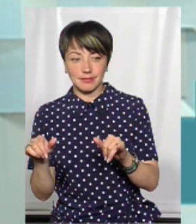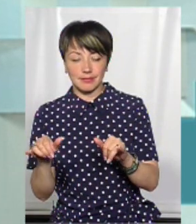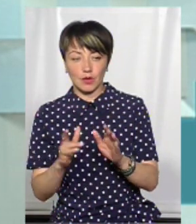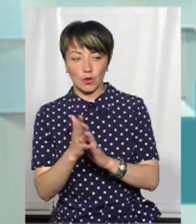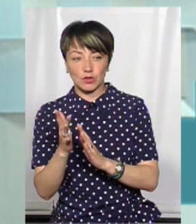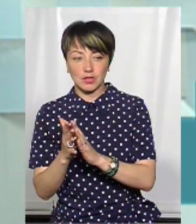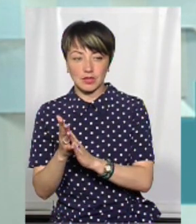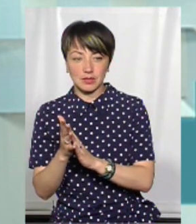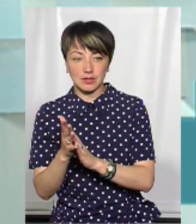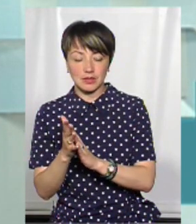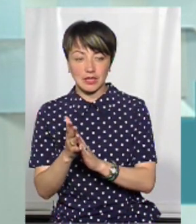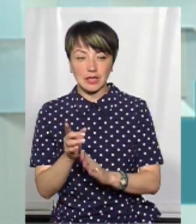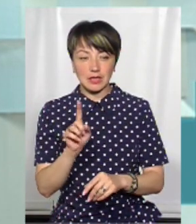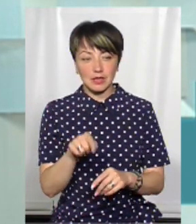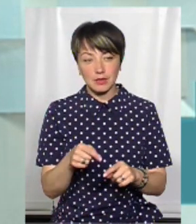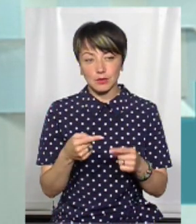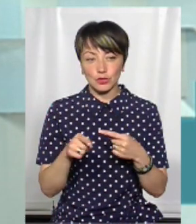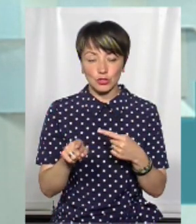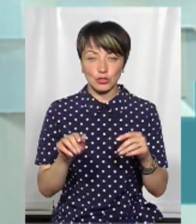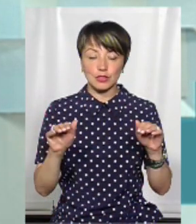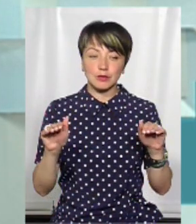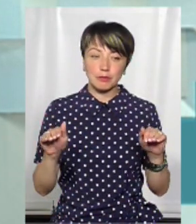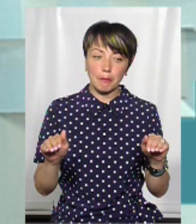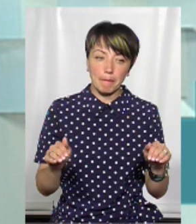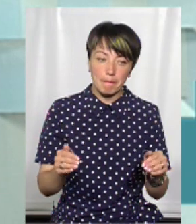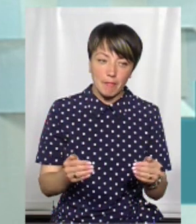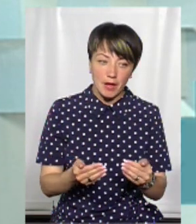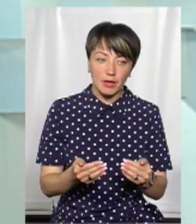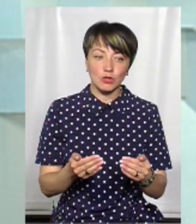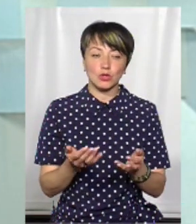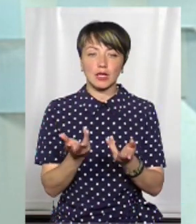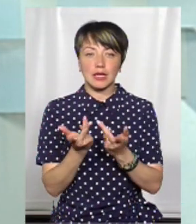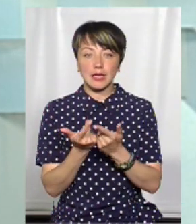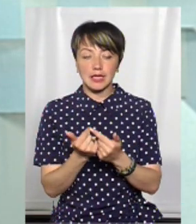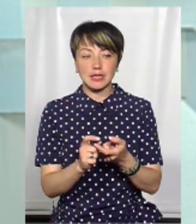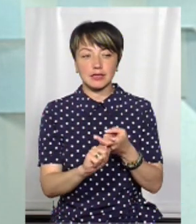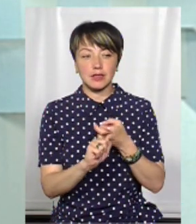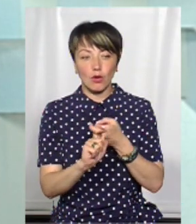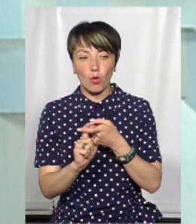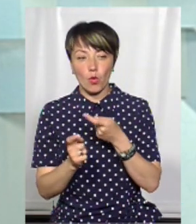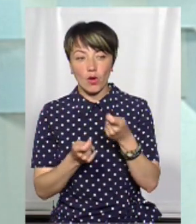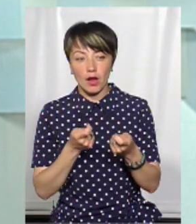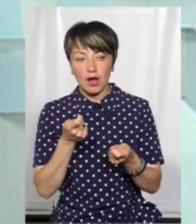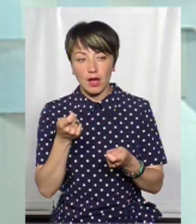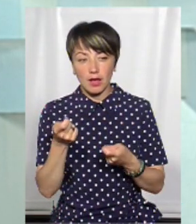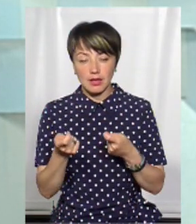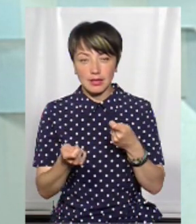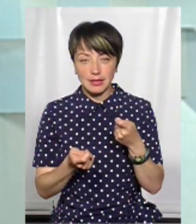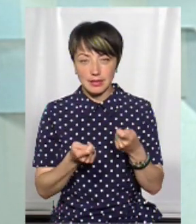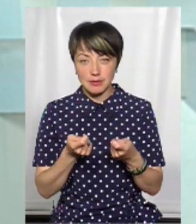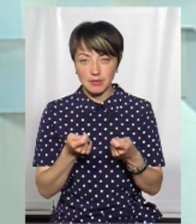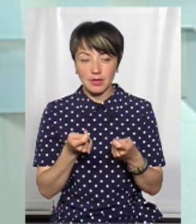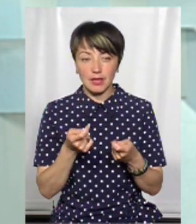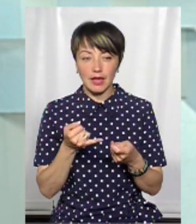відповідну рослинність тим чи іншим чином, зменшуючи кількість мікроорганізмів і зменшуючи